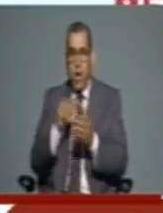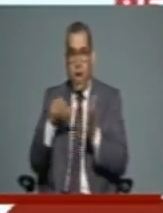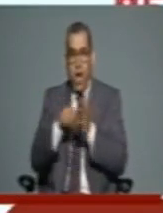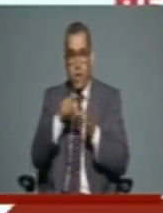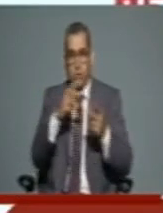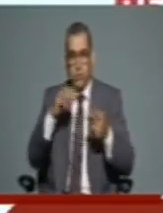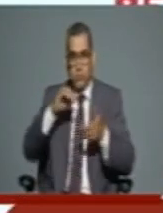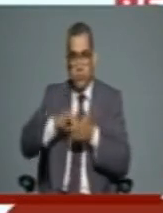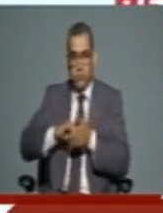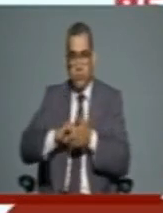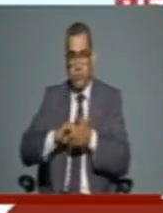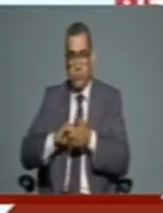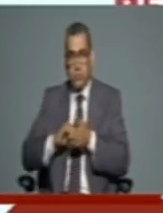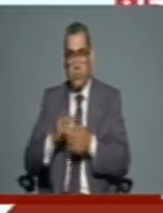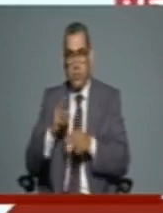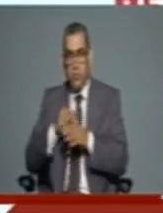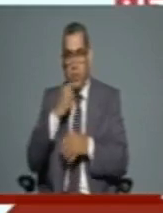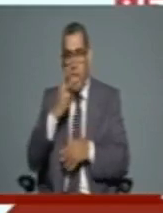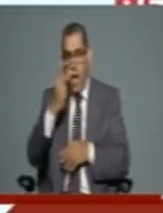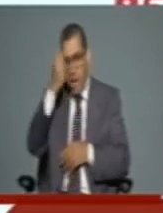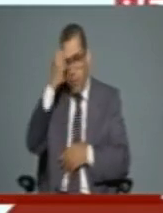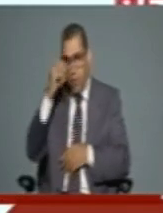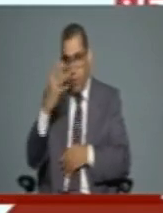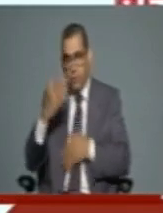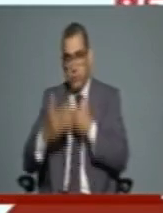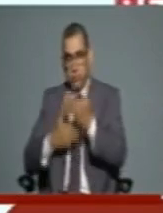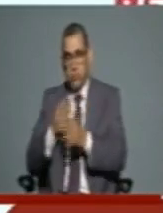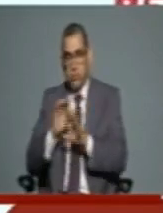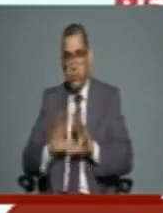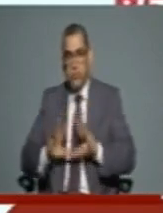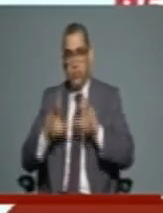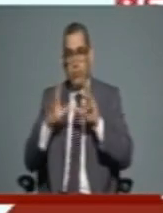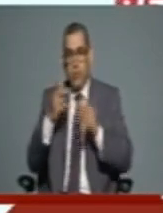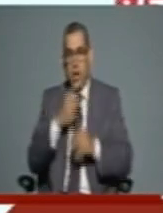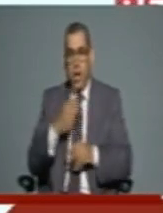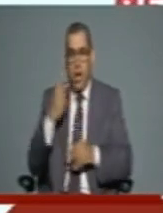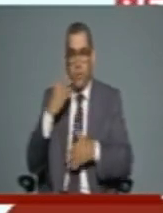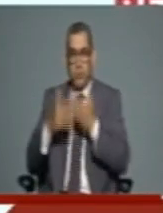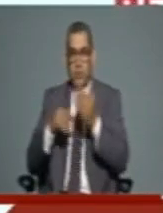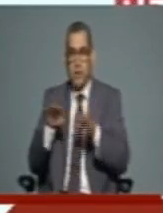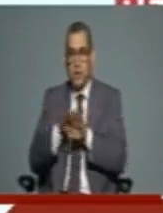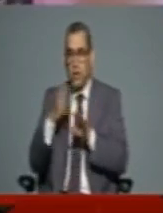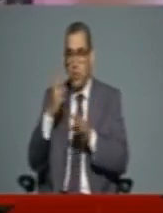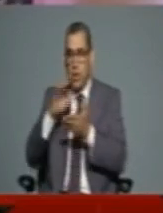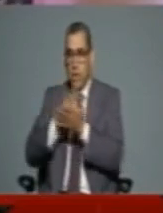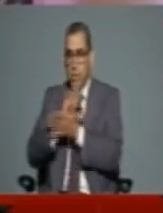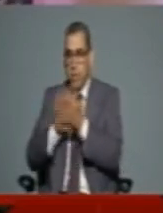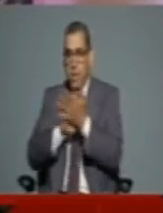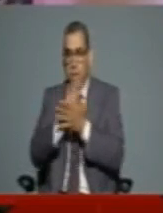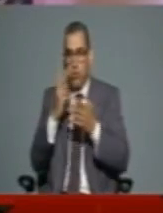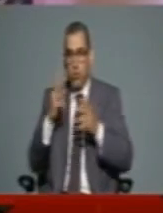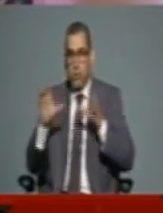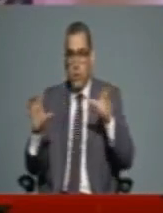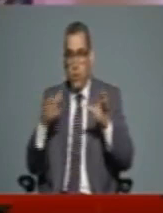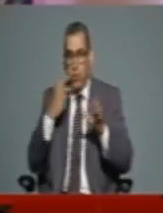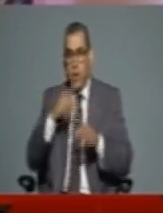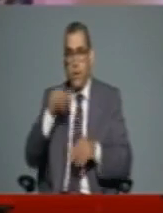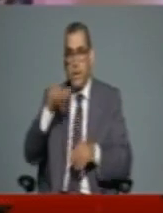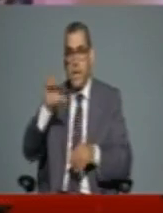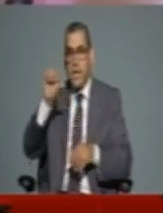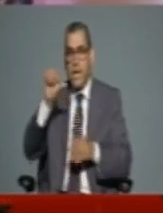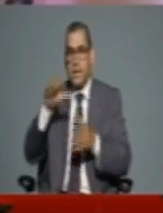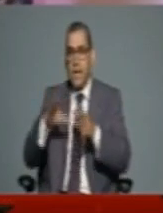وكان ما قبل 2014 كان تم تطوير مطحنين، النهارده تم تطوير 9 مطاحن،